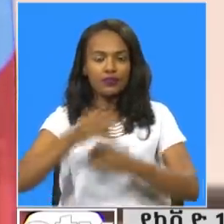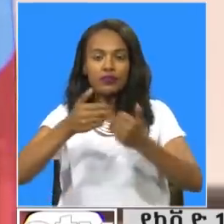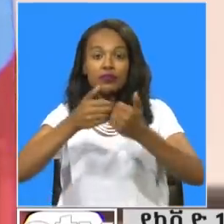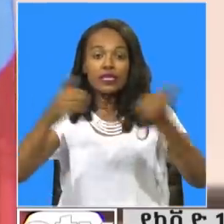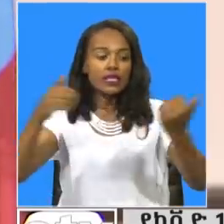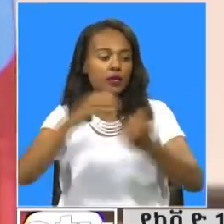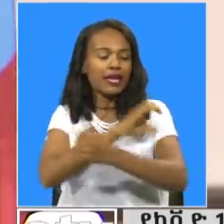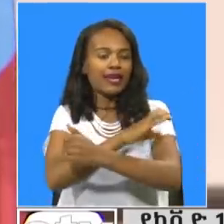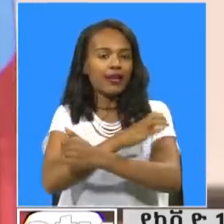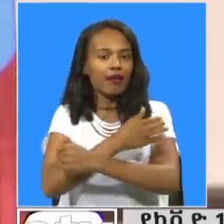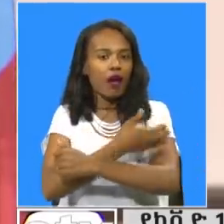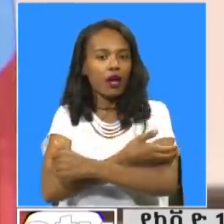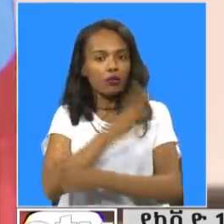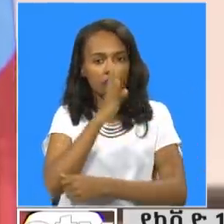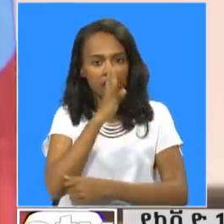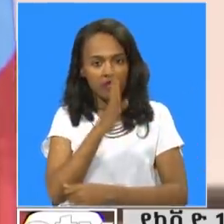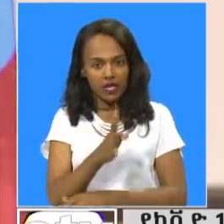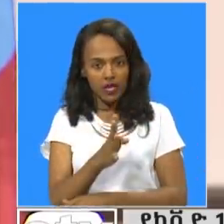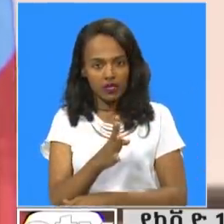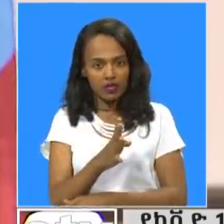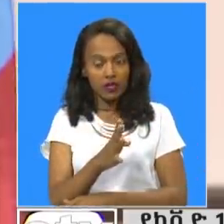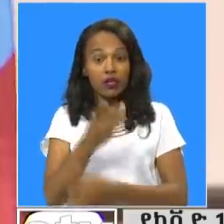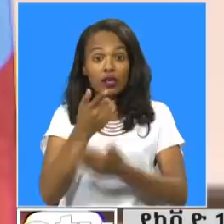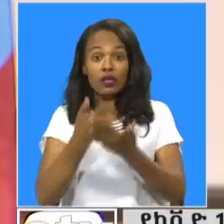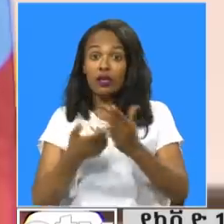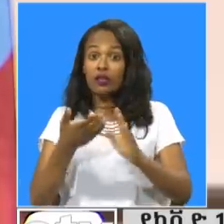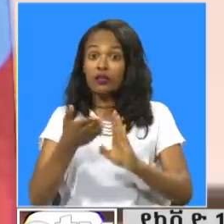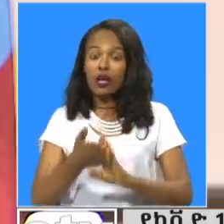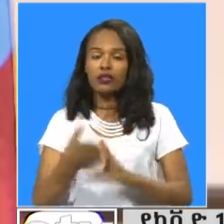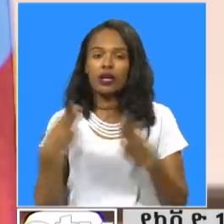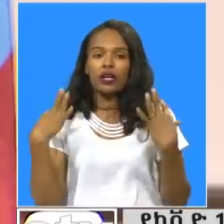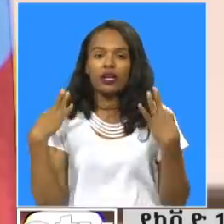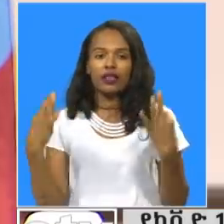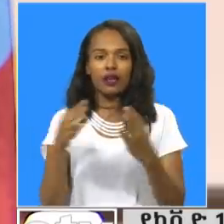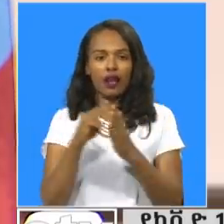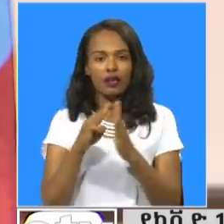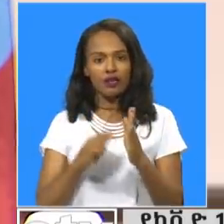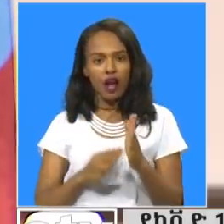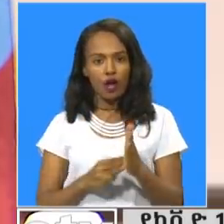የመለየት አቅም እንፈጥራለን። ከዚህ አንፃር የጤና ስርዓቱ